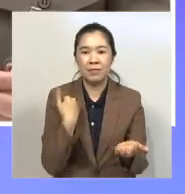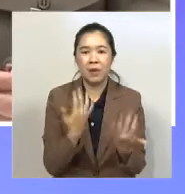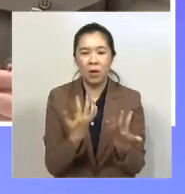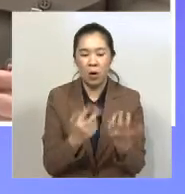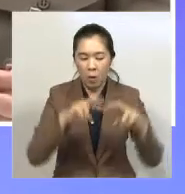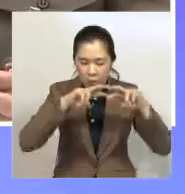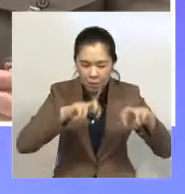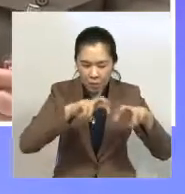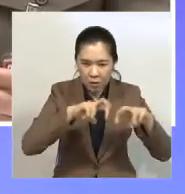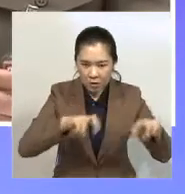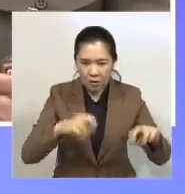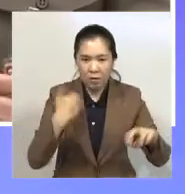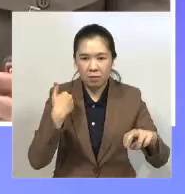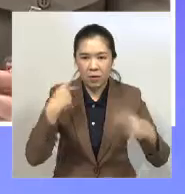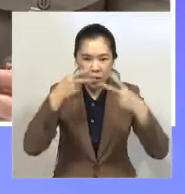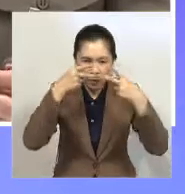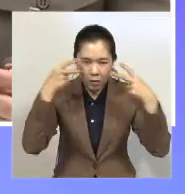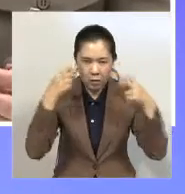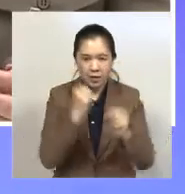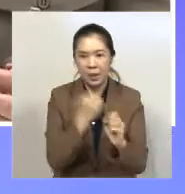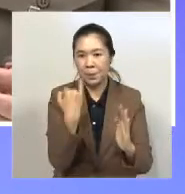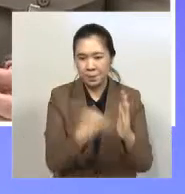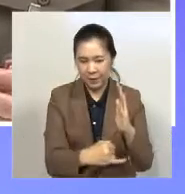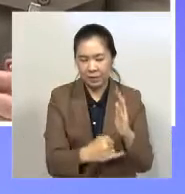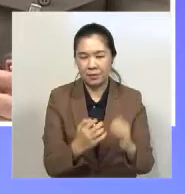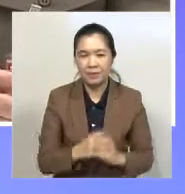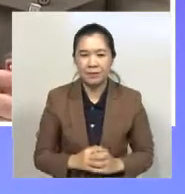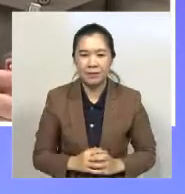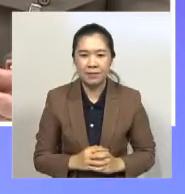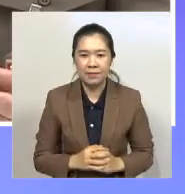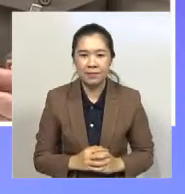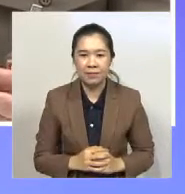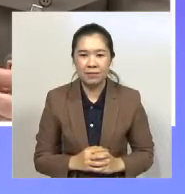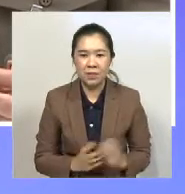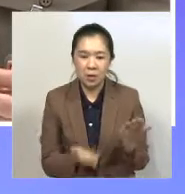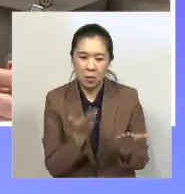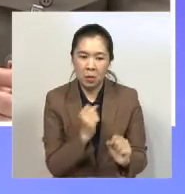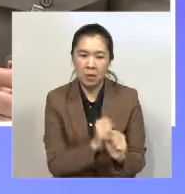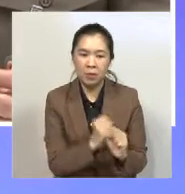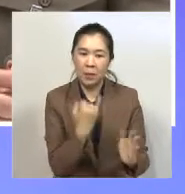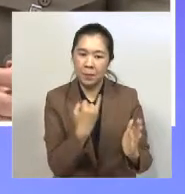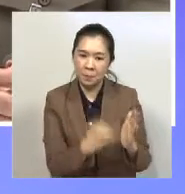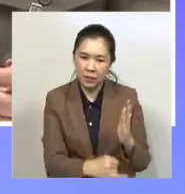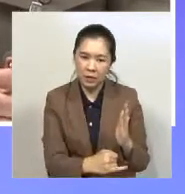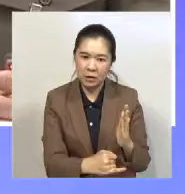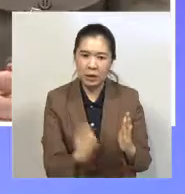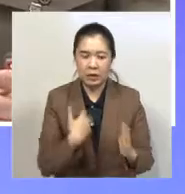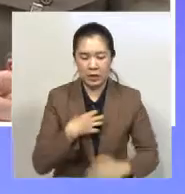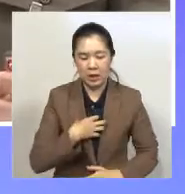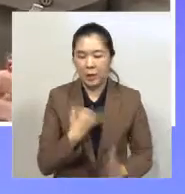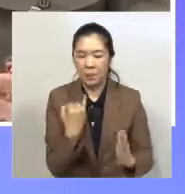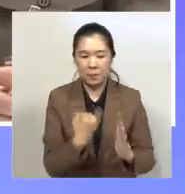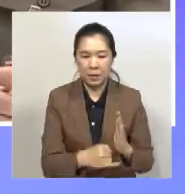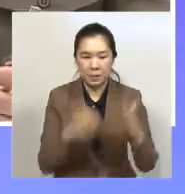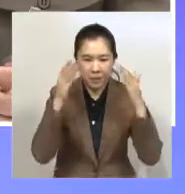ตัวมารับรองว่าเป็นมิจฉาชีพหรือเป็นบุคคลที่นะกระทำความผิดมีเจตนาที่กระทำความผิดแน่น